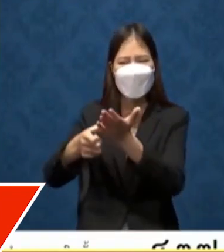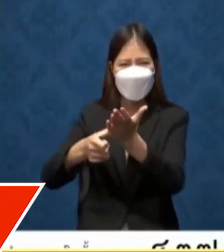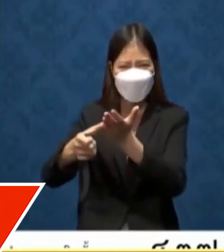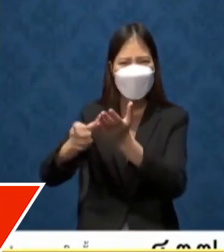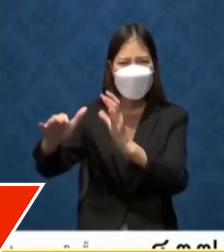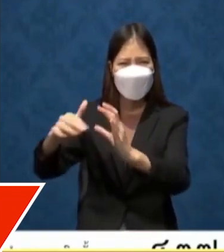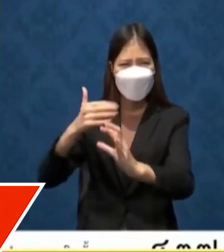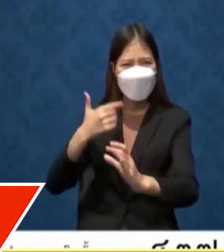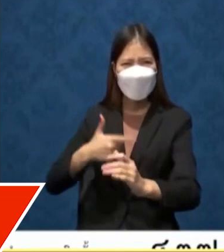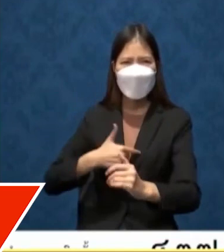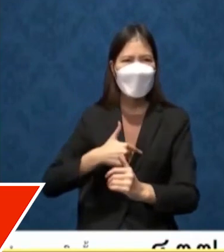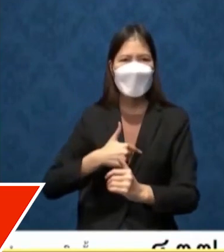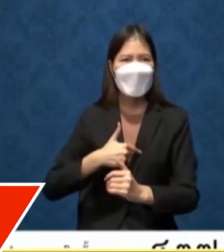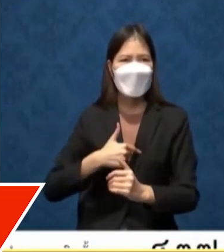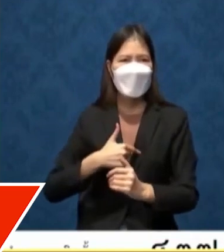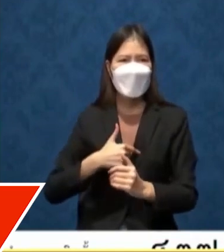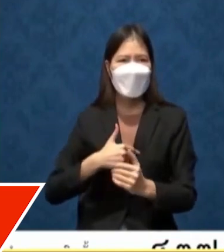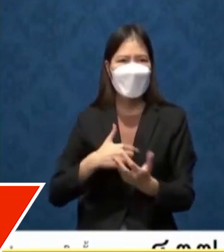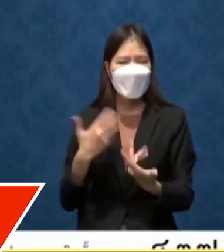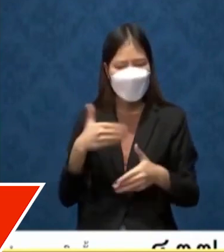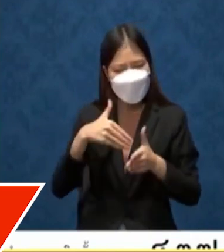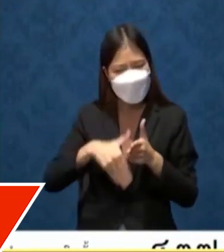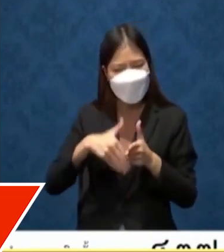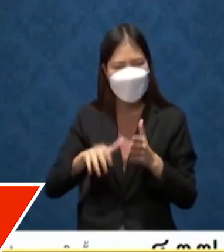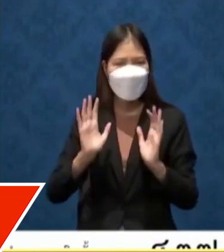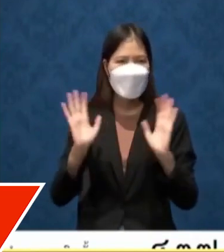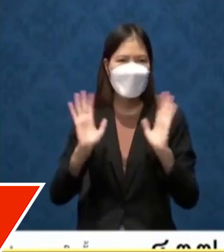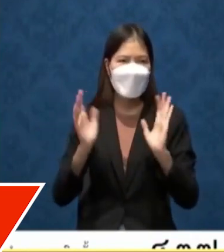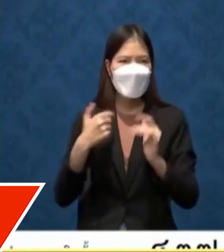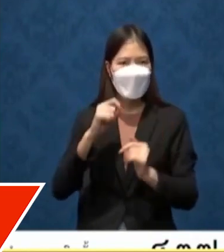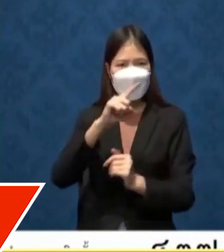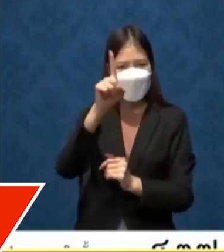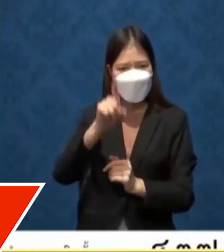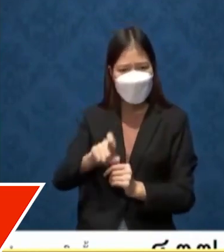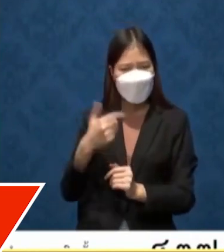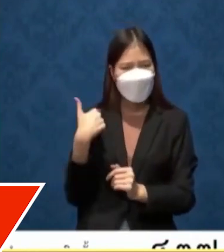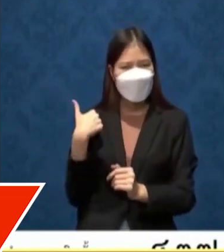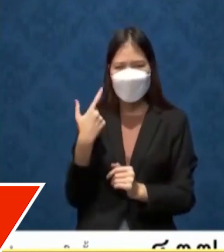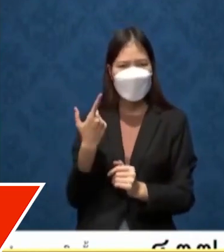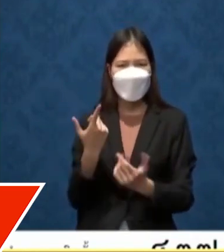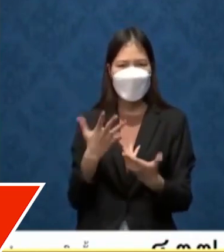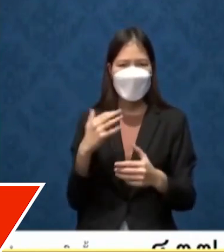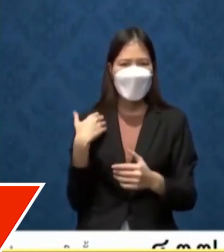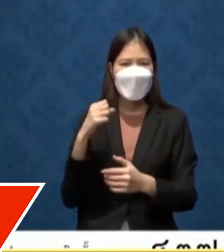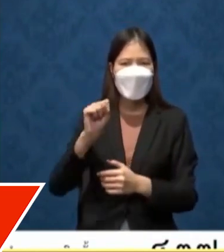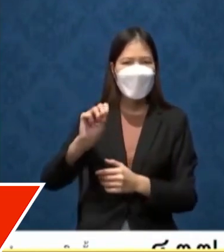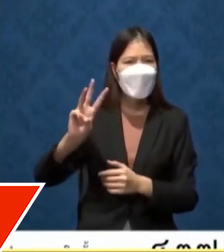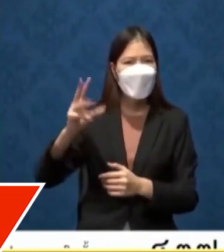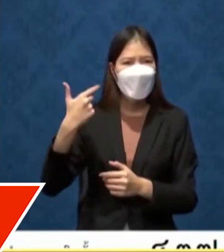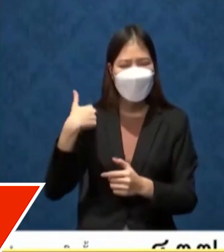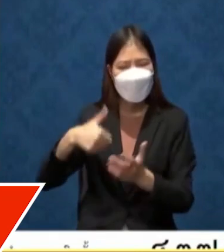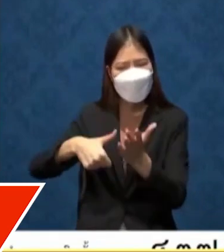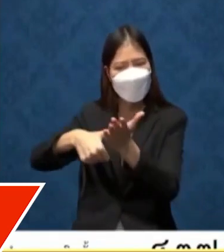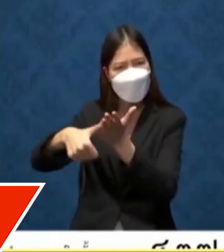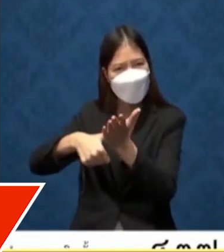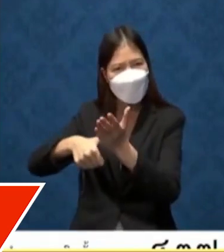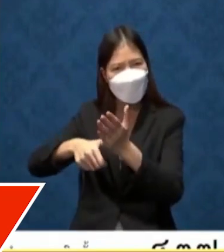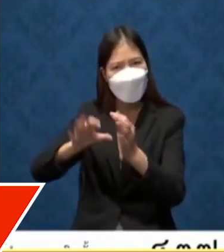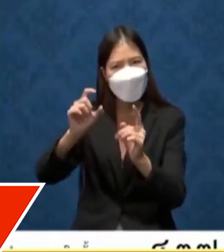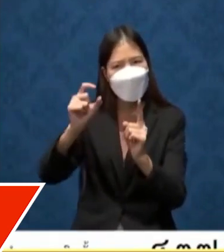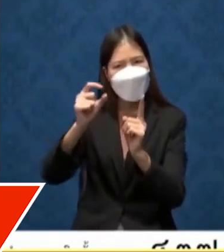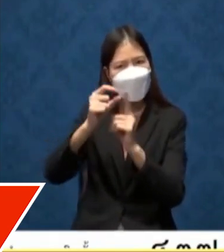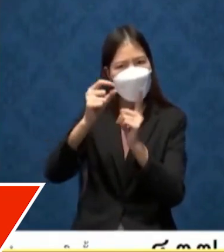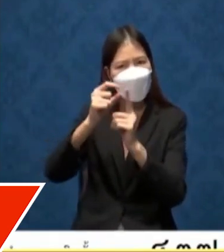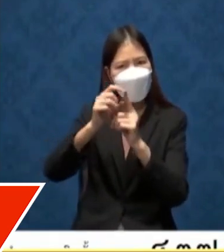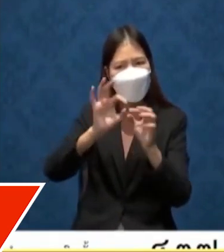ผมไม่ได้ติดใจอะไรครับมีเพียงสิ่งเดียวที่ผมไม่อาจเข้าใจความคิดของทางวุฒิสภาได้ก็คือการแก้ไขข้อความในมาตร